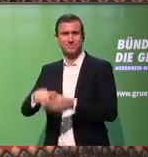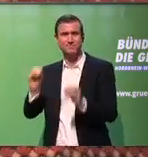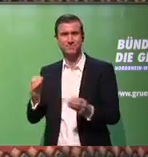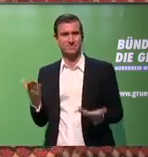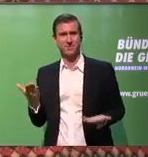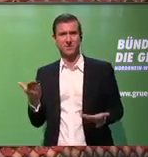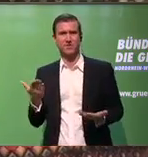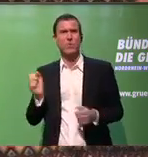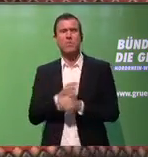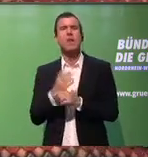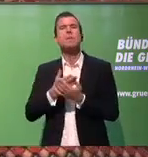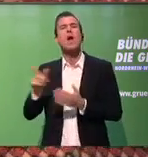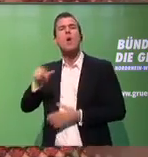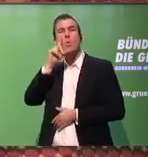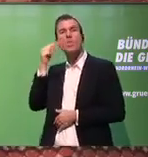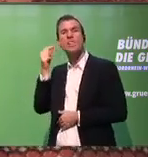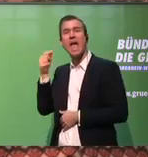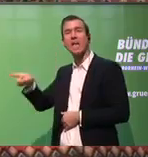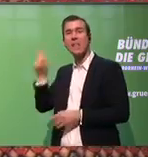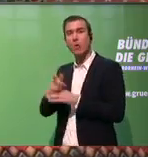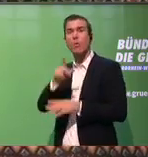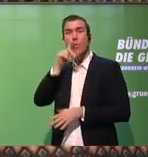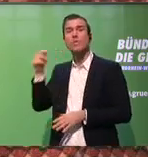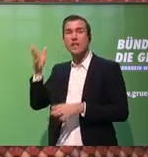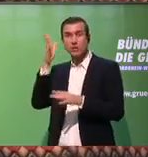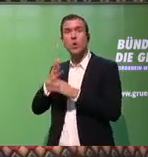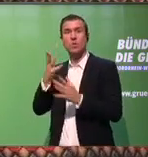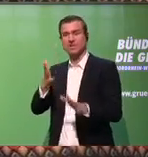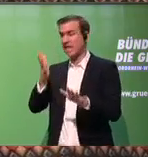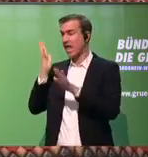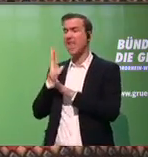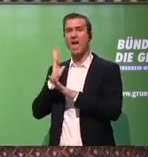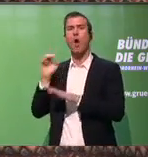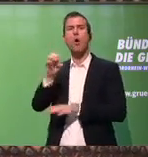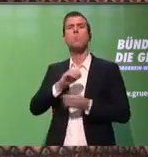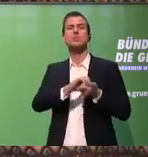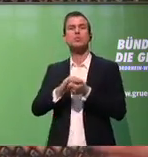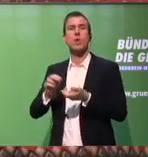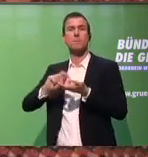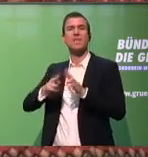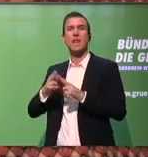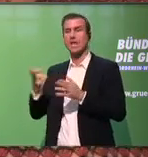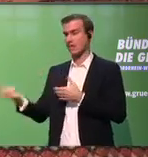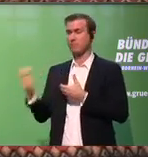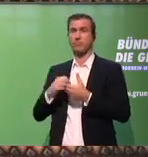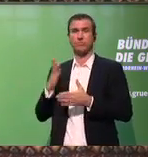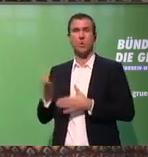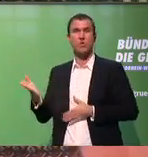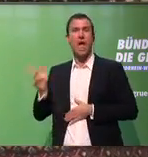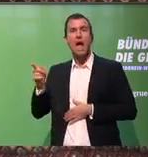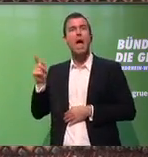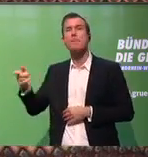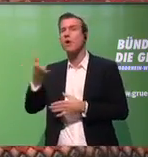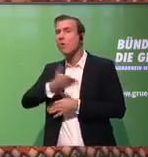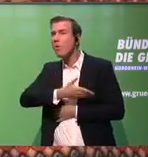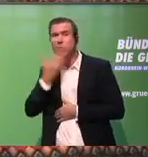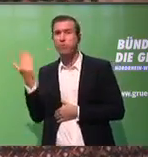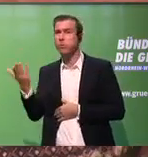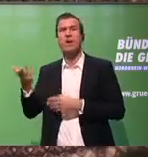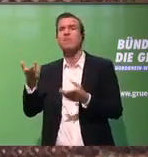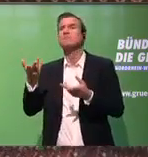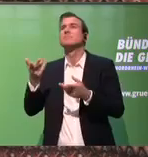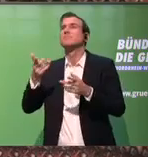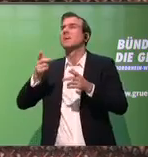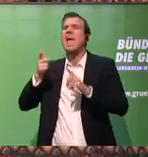dass in Ungarn, die sind ja nun auch schon 10 Jahre lang Mitglied der Europäischen Union, dass es überhaupt keine vergleichbaren,